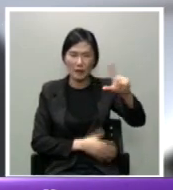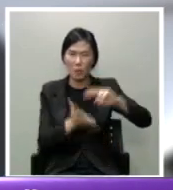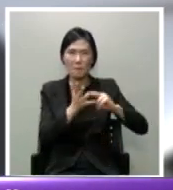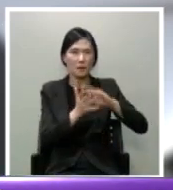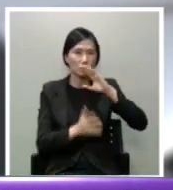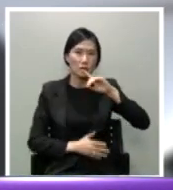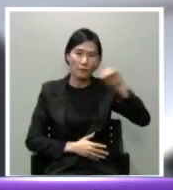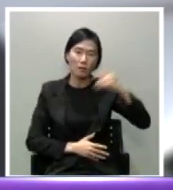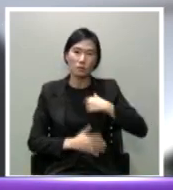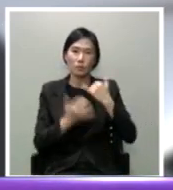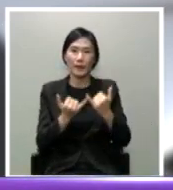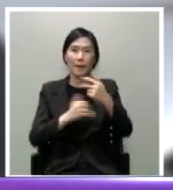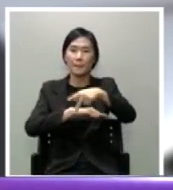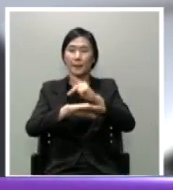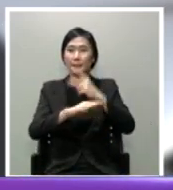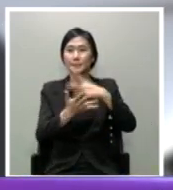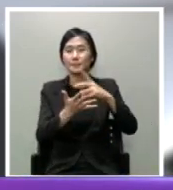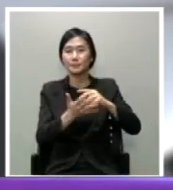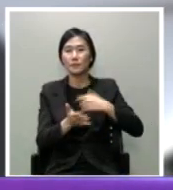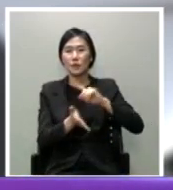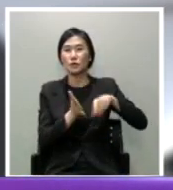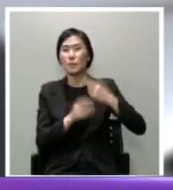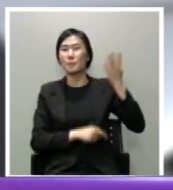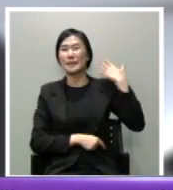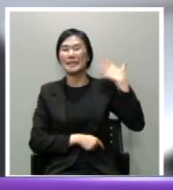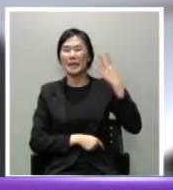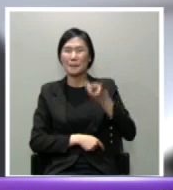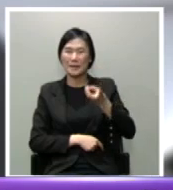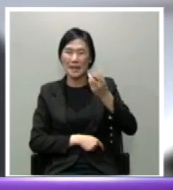แล้วที่ผมกราบเรียนท่านประธานว่าเมื่อไม่กี่ชั่วโมงที่ผ่านมา